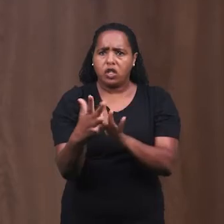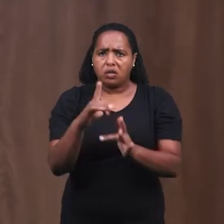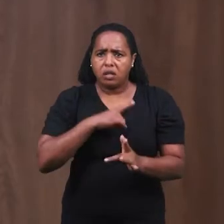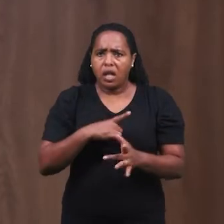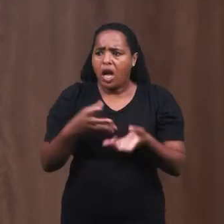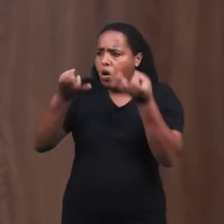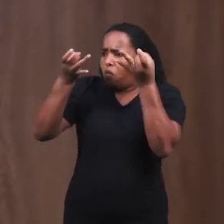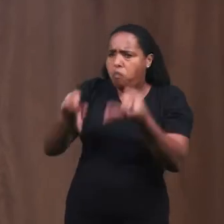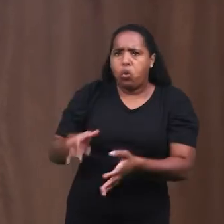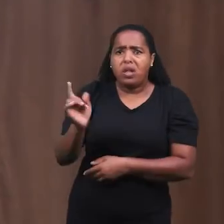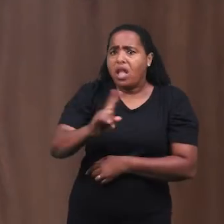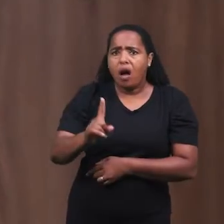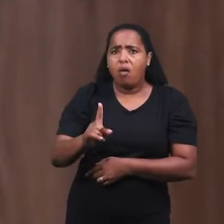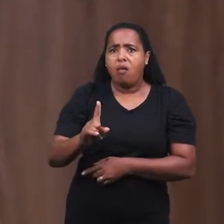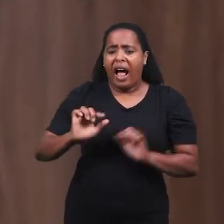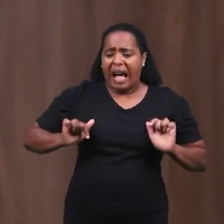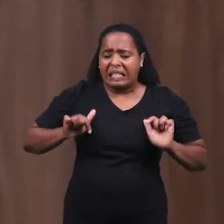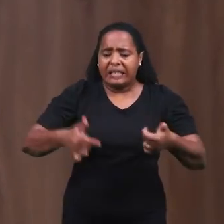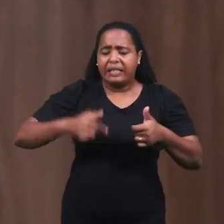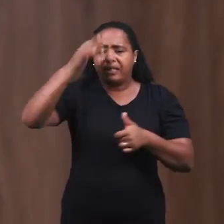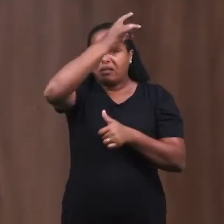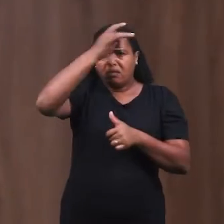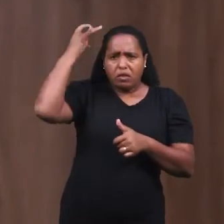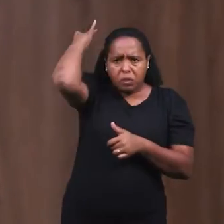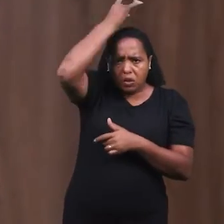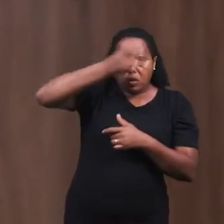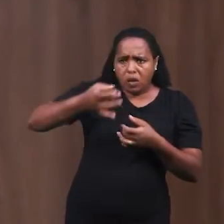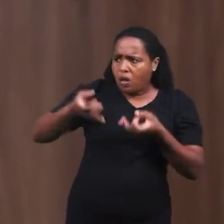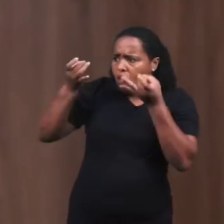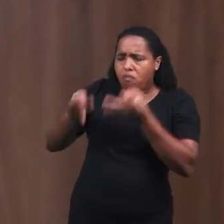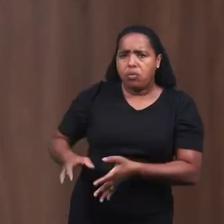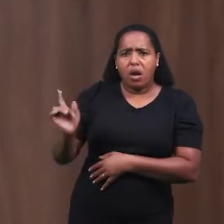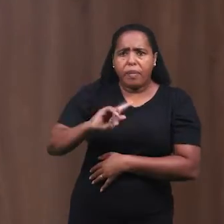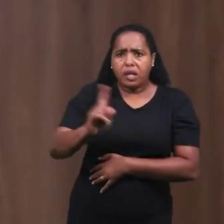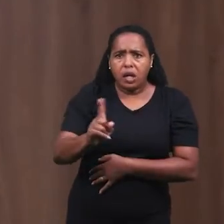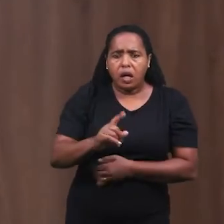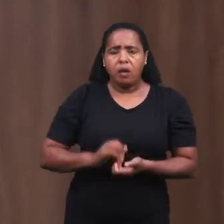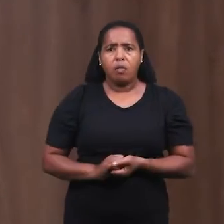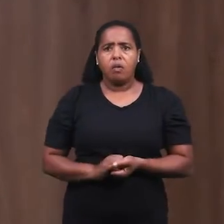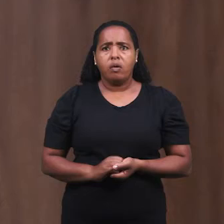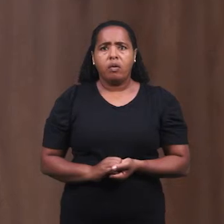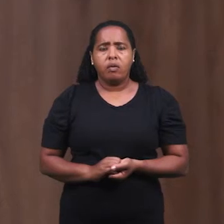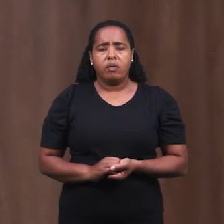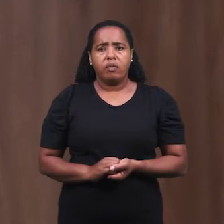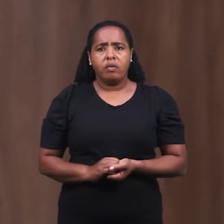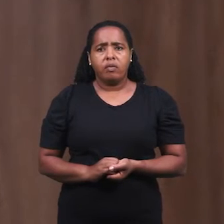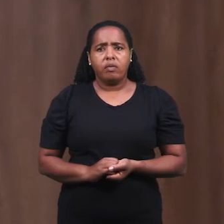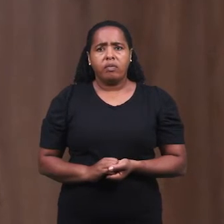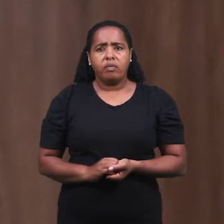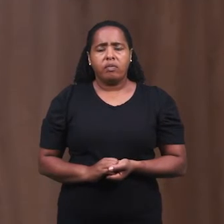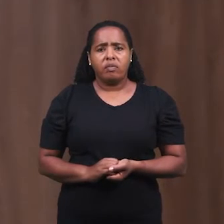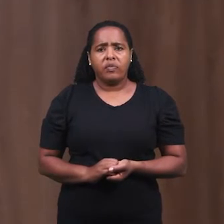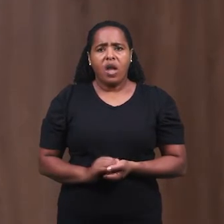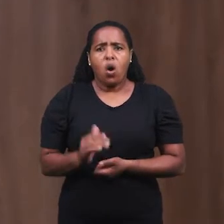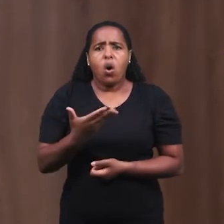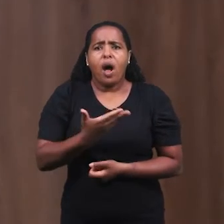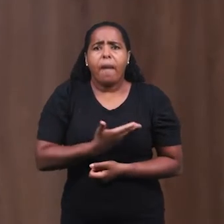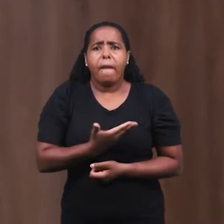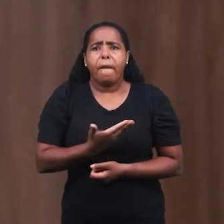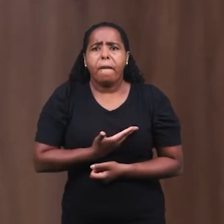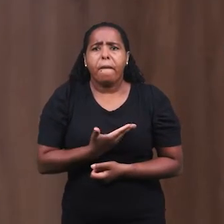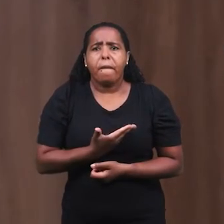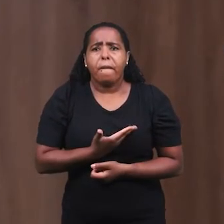крови Иисуса, не оставляй действия Духа Святого, не оставляй Духа